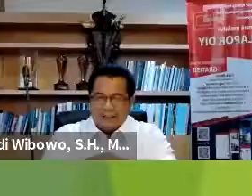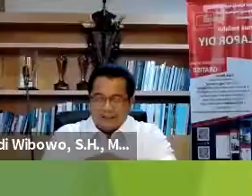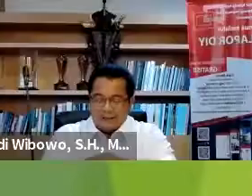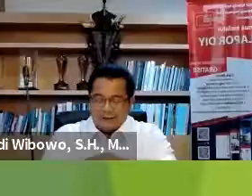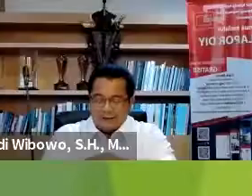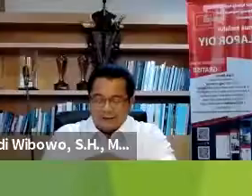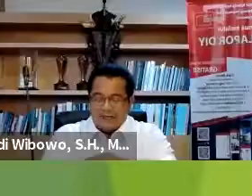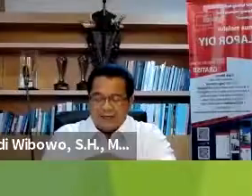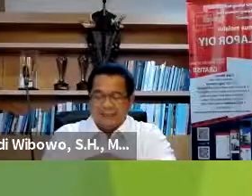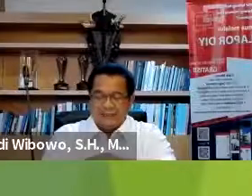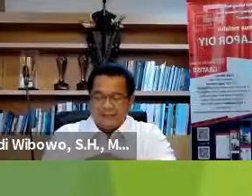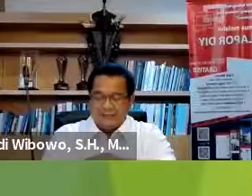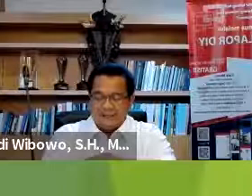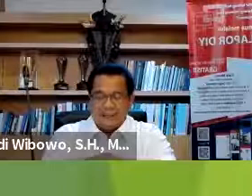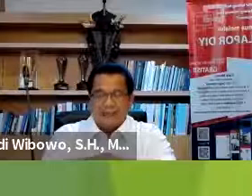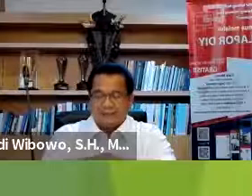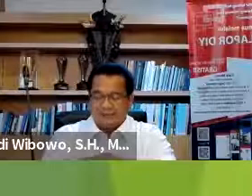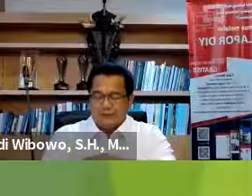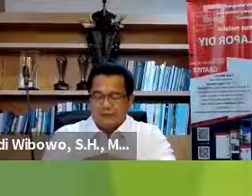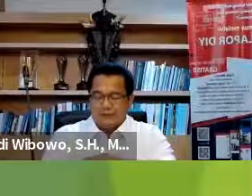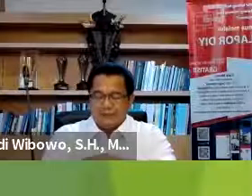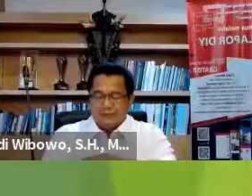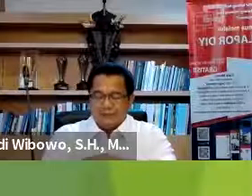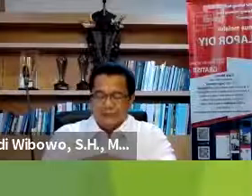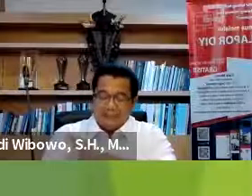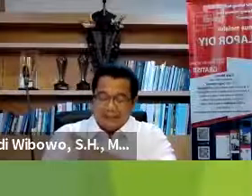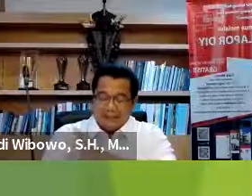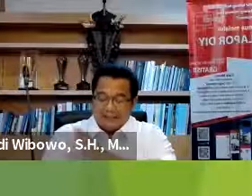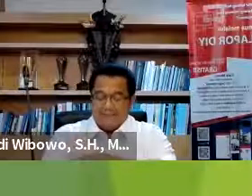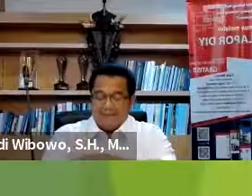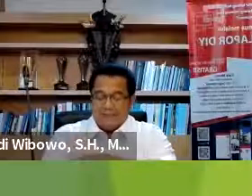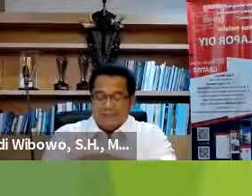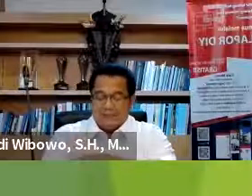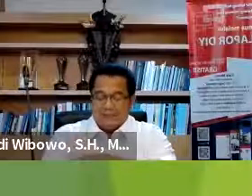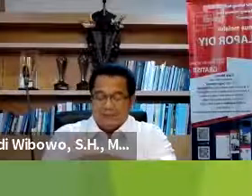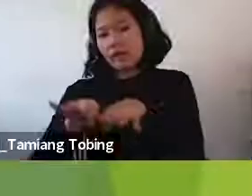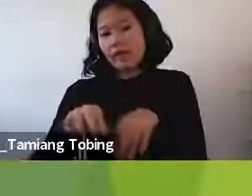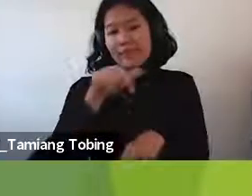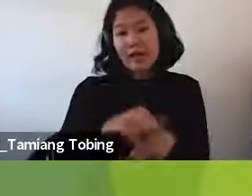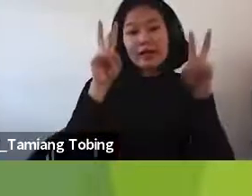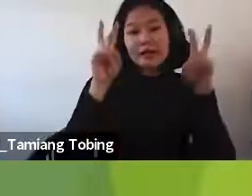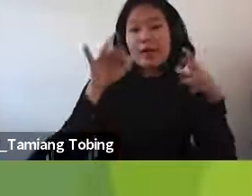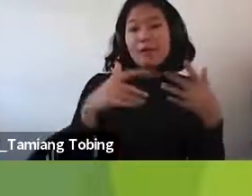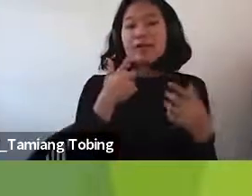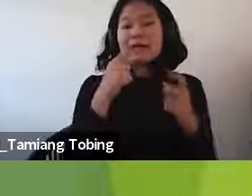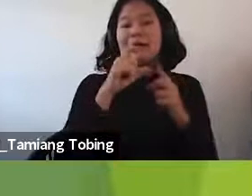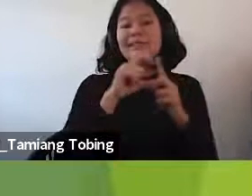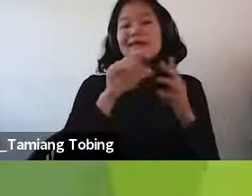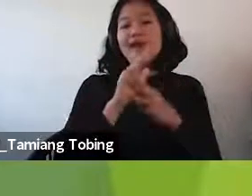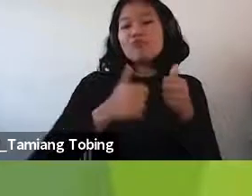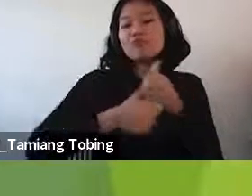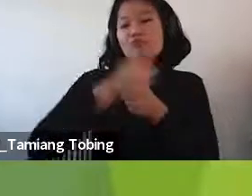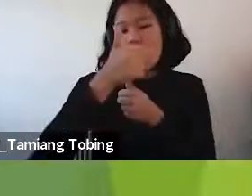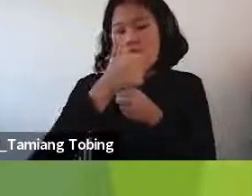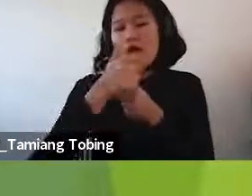RKP nasional ke RKPD DIY pun kita sesuaikan. Jadi tema kita adalah penguatan SDM unggul dan pemantapan infrastruktur